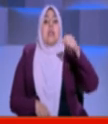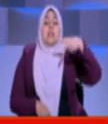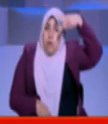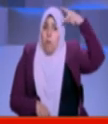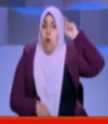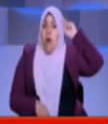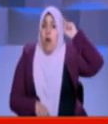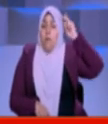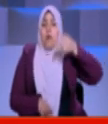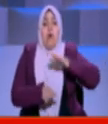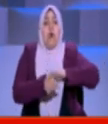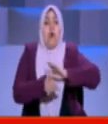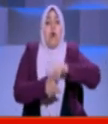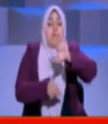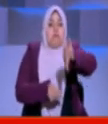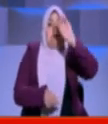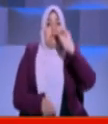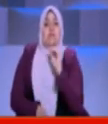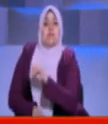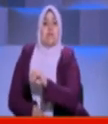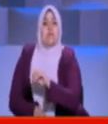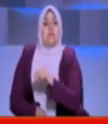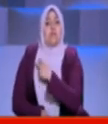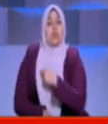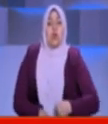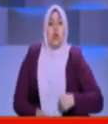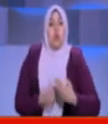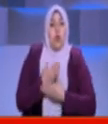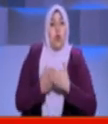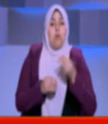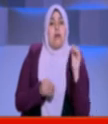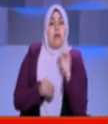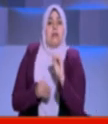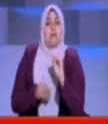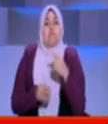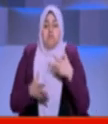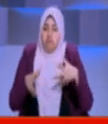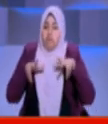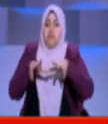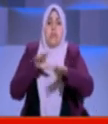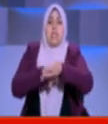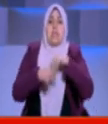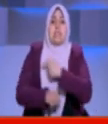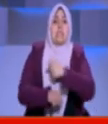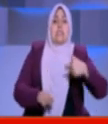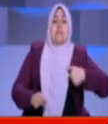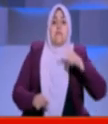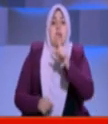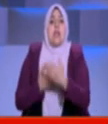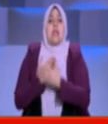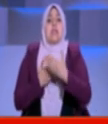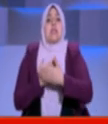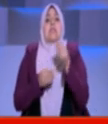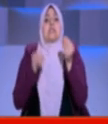بحكم تكليفه رئيسا للحكومة العراقية، وعدد من رؤساء الكتل النيابية التي توافقت على اسمه ليكون رئيسا جديدا